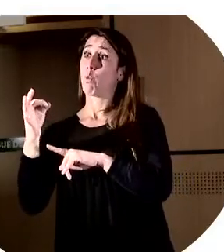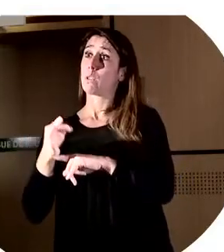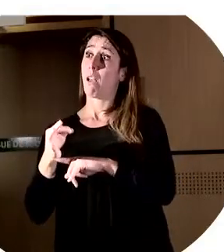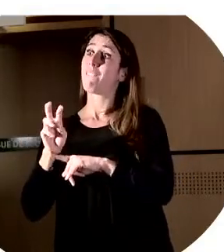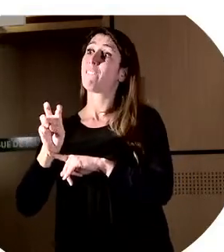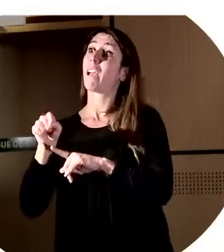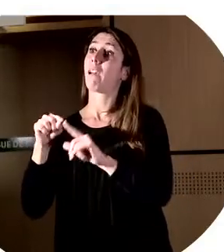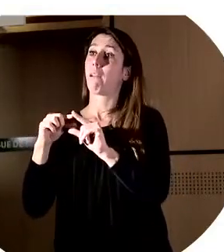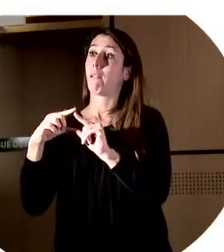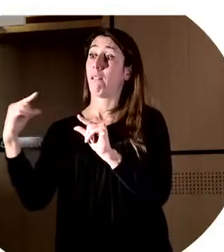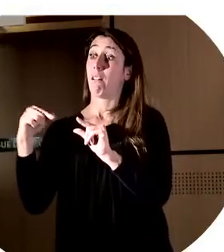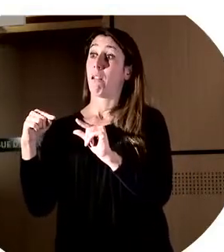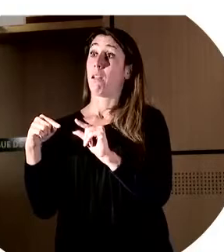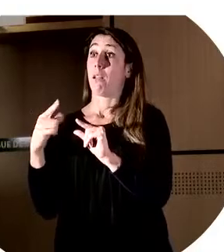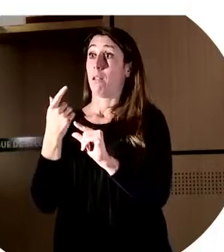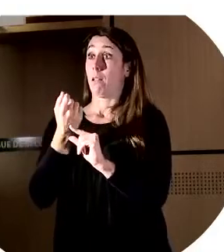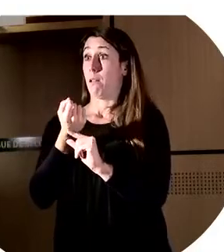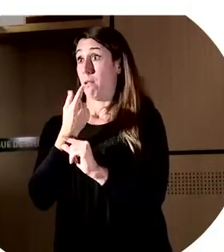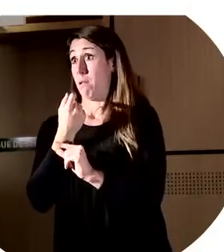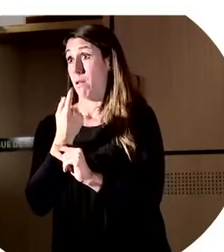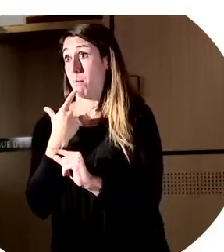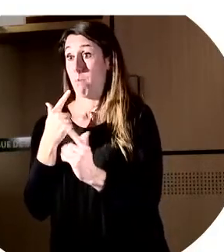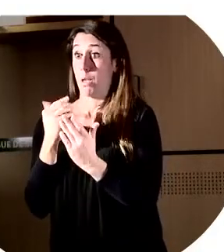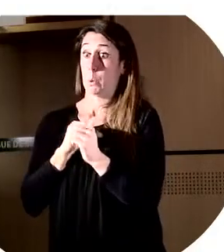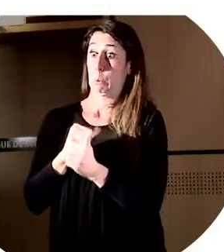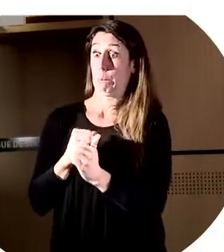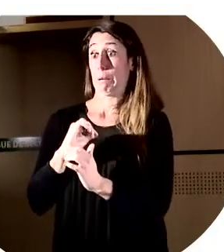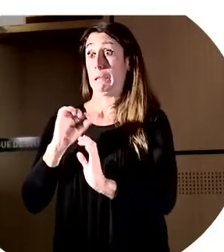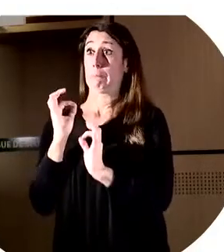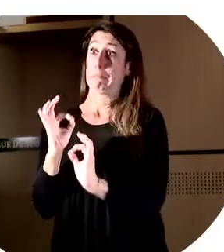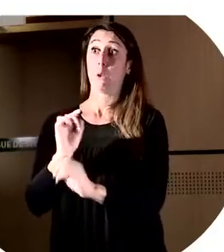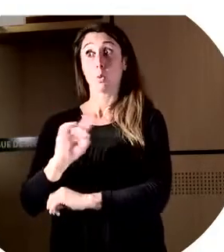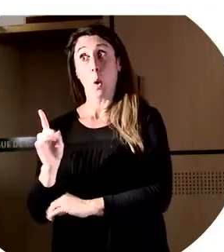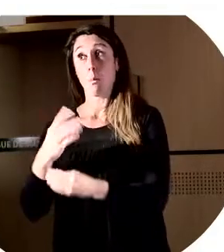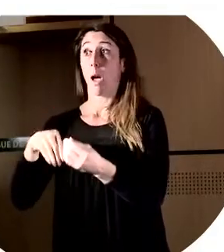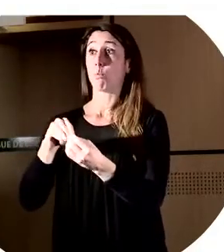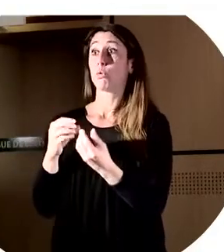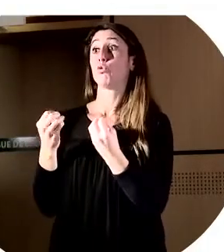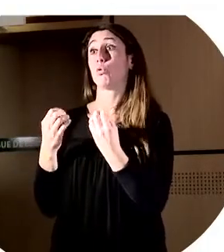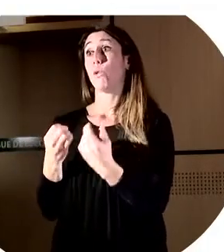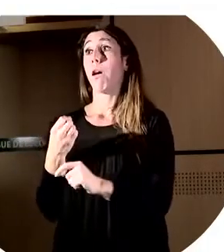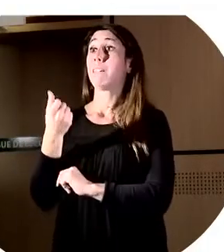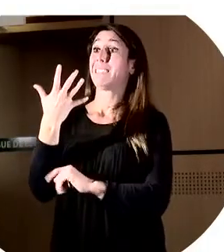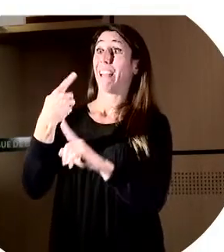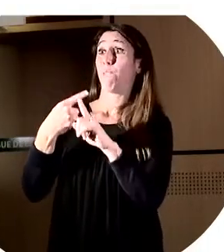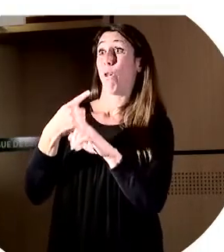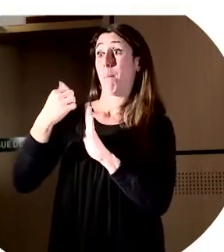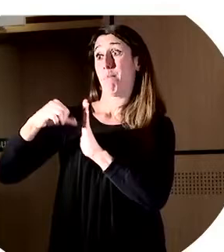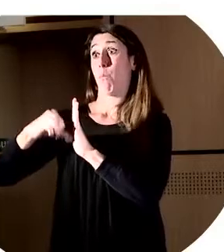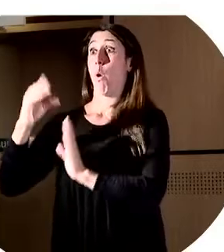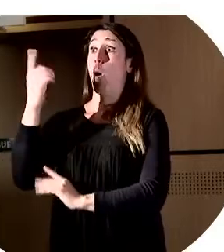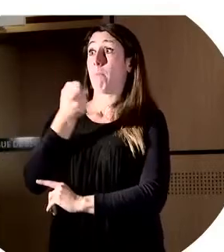gens qui non seulement sont non-observants, mais vont oublier plus de 5 fois leur médicament par mois, sachant